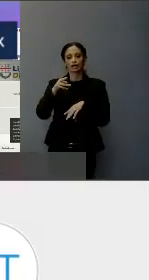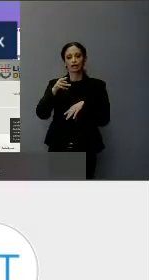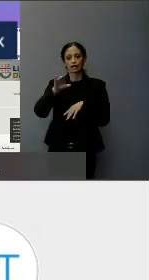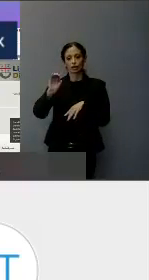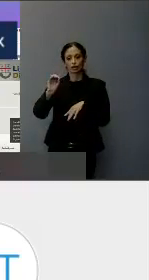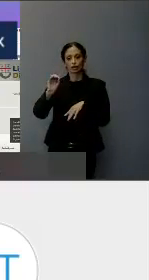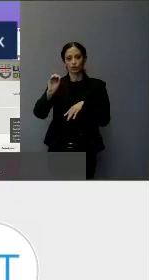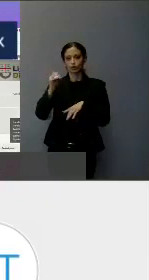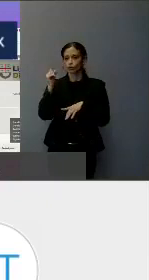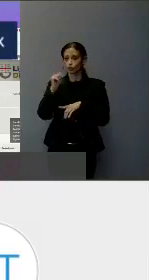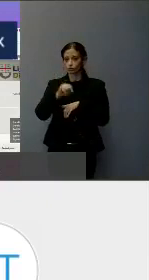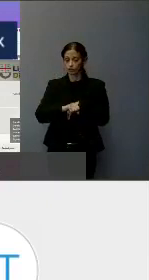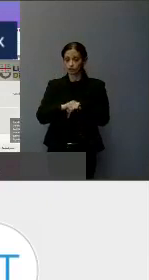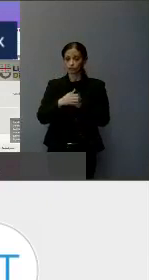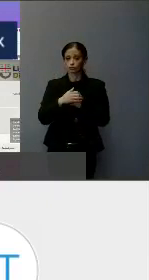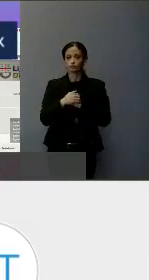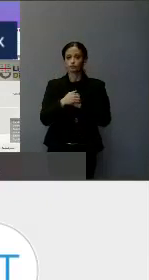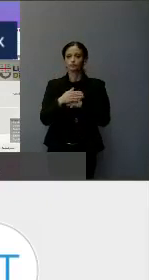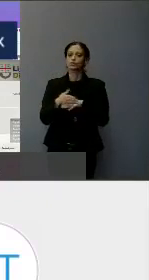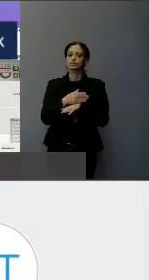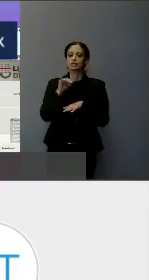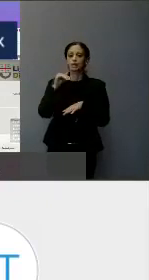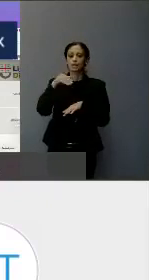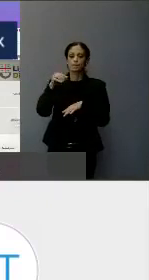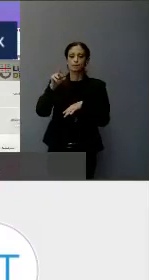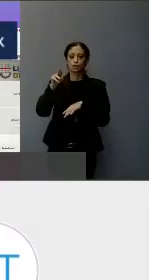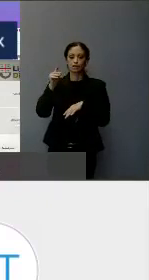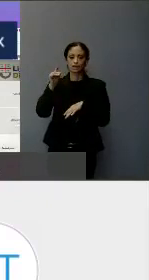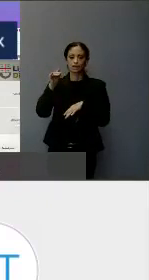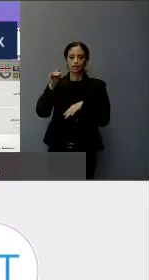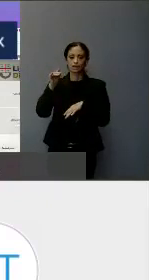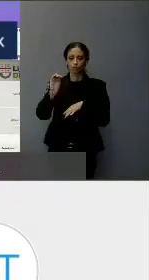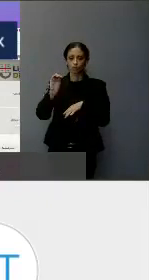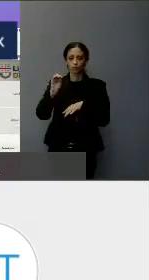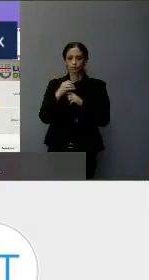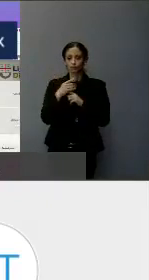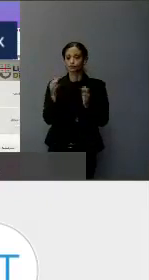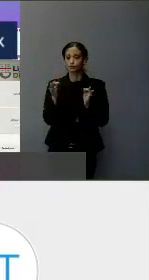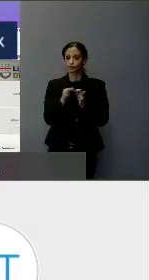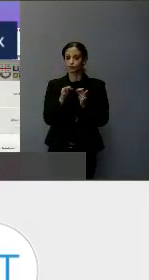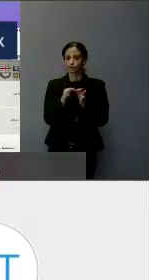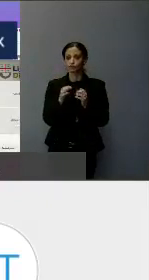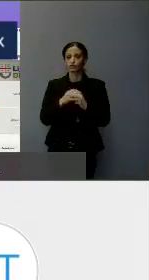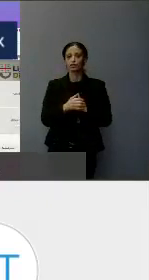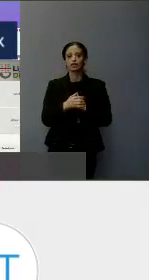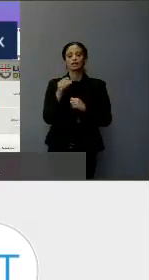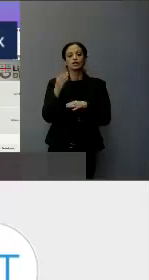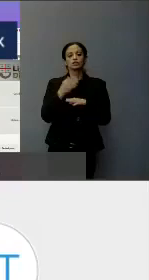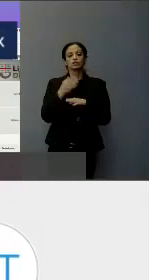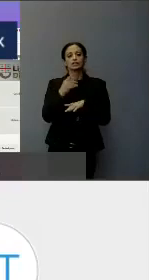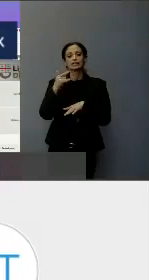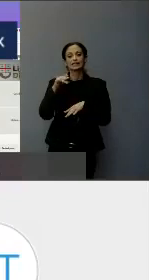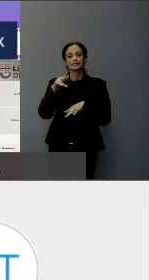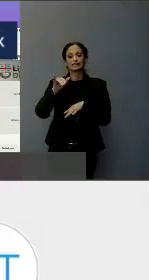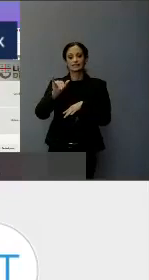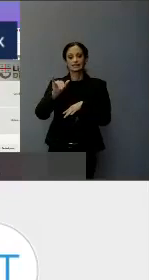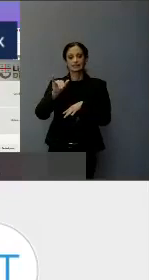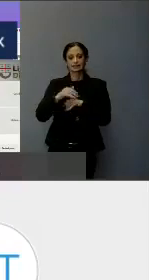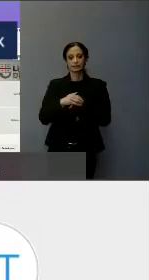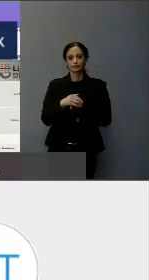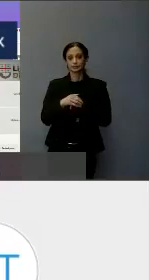contrario consigliere immordino favorevole consigliera tini